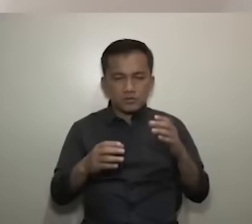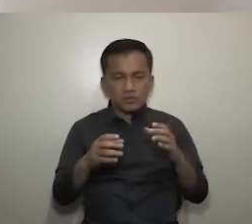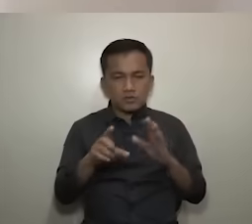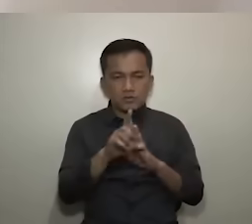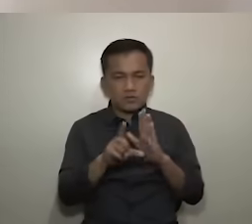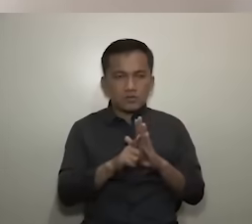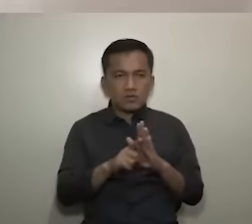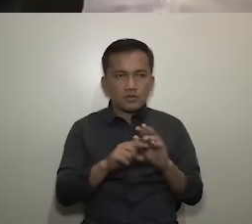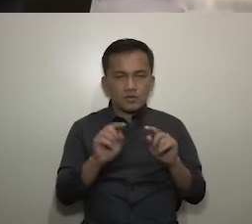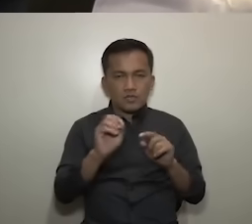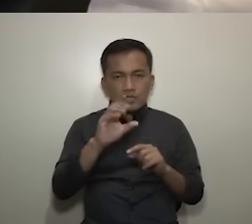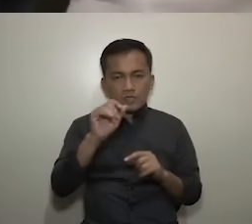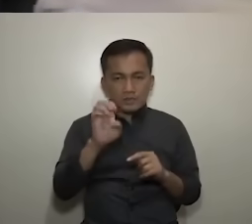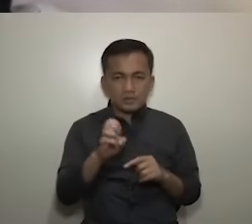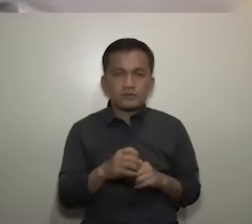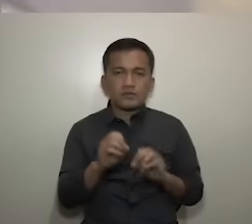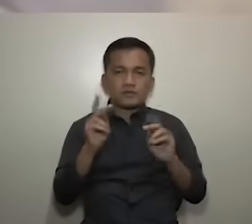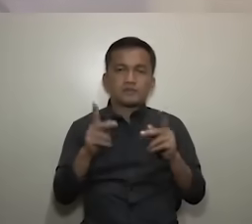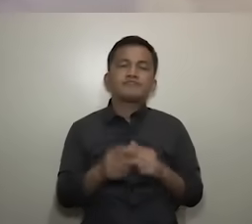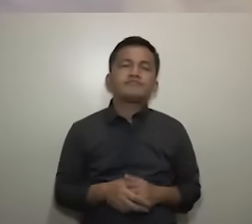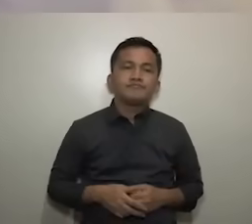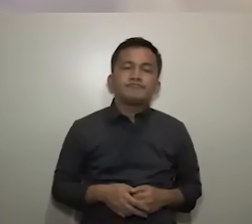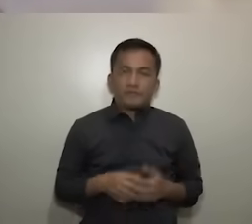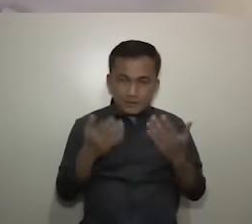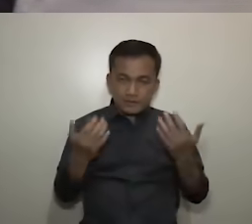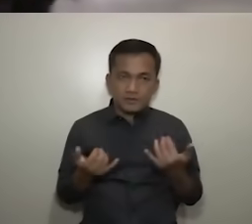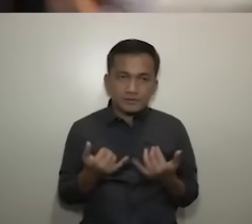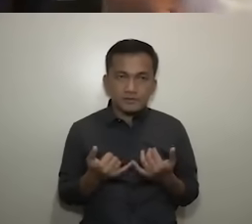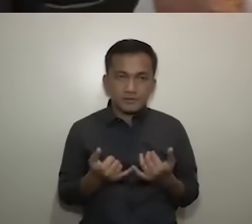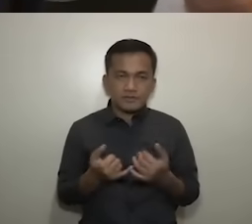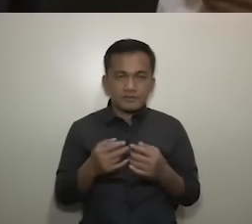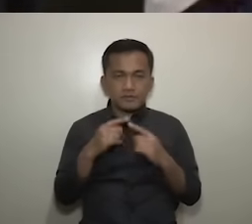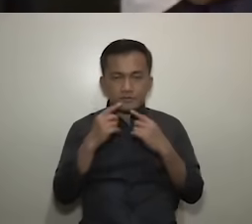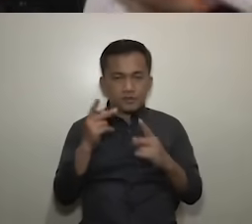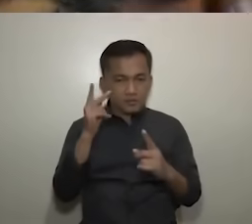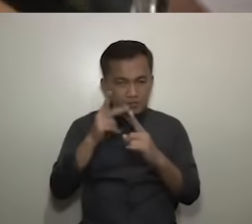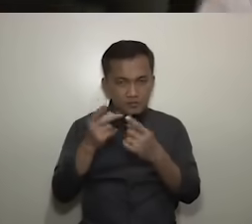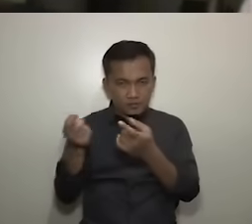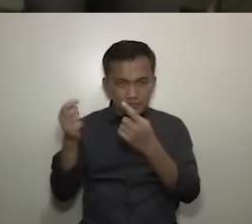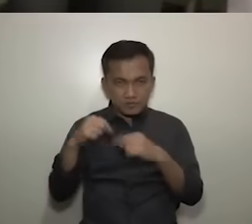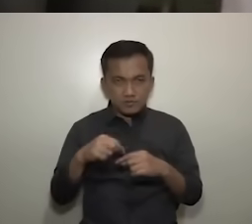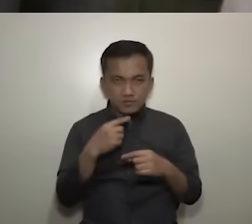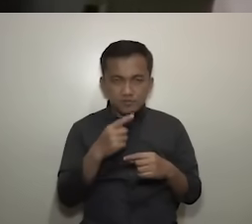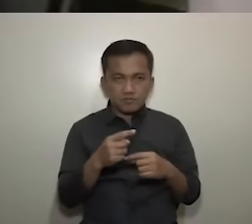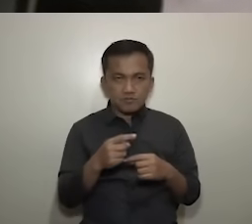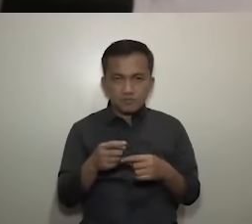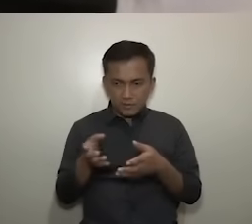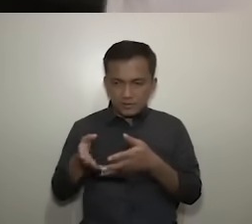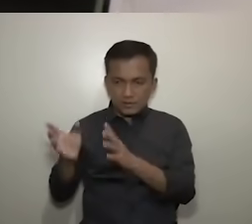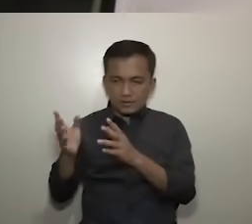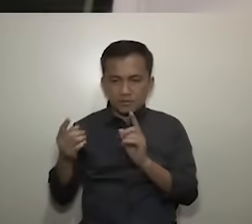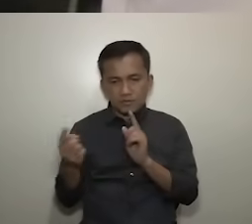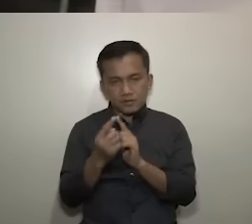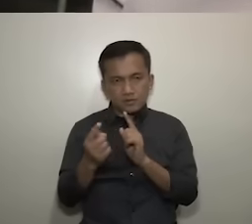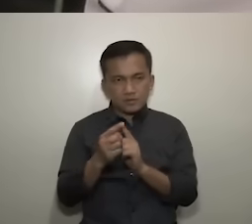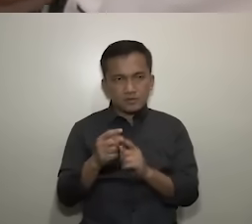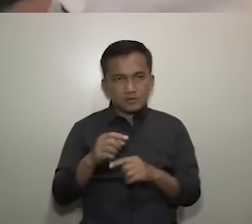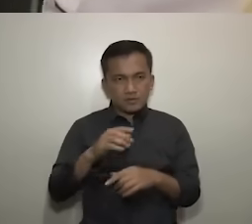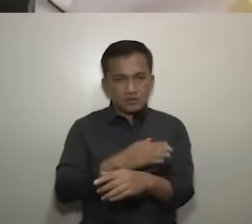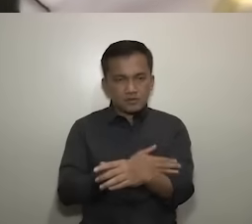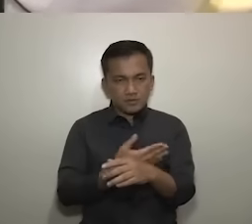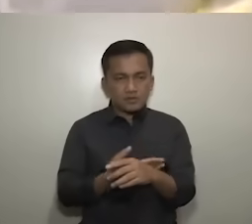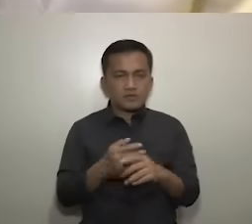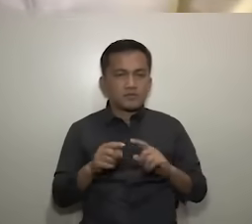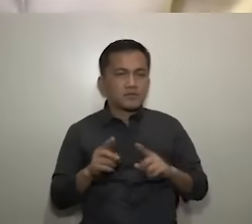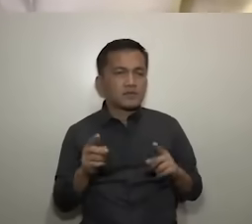kang kaso dito. Okay. Opo. Now, sige, yung purpose ng pagpunta niya rito, payagan mo na siguro siya, ma'am, na makita yung bata. Yun lang naman yun eh. Pero po,